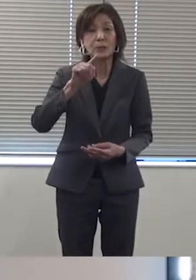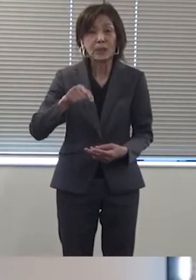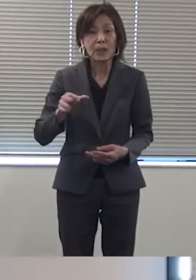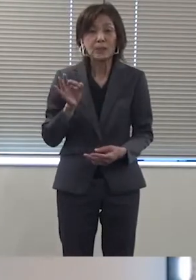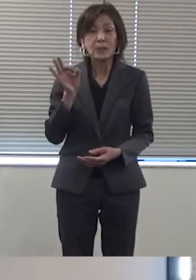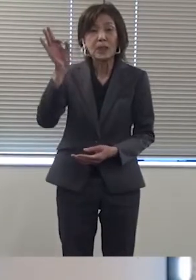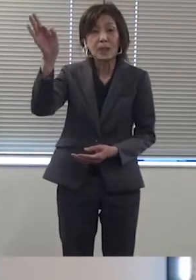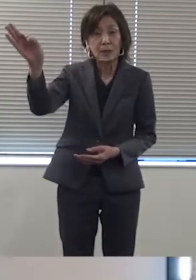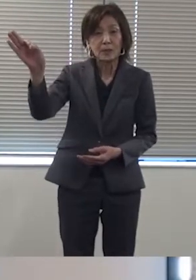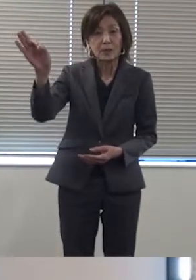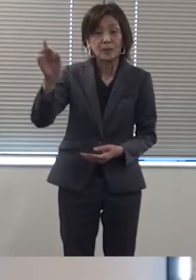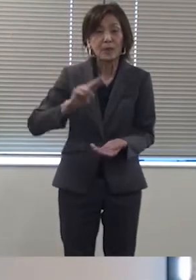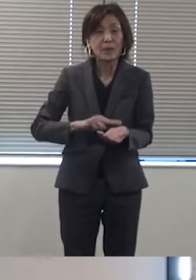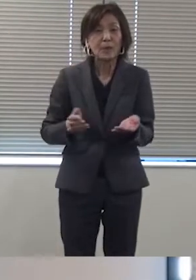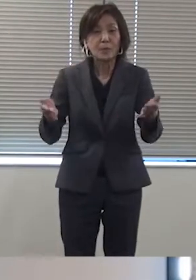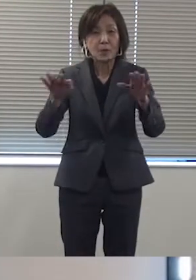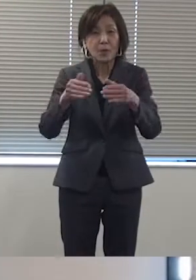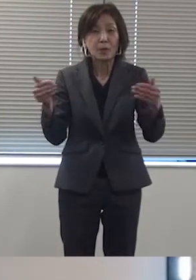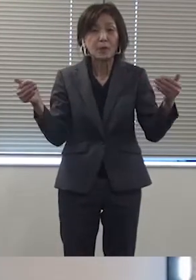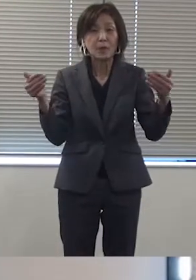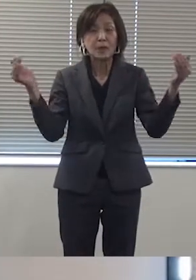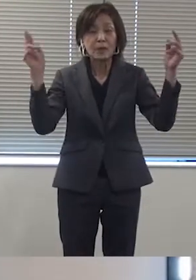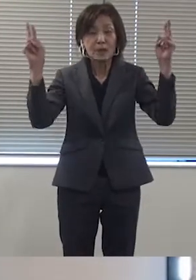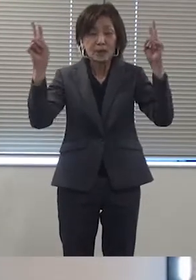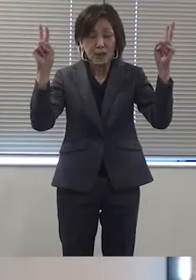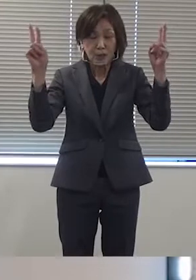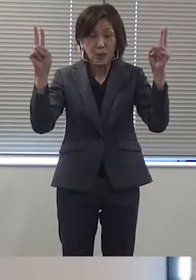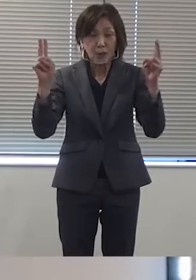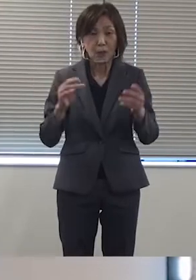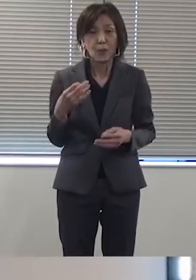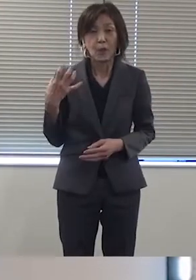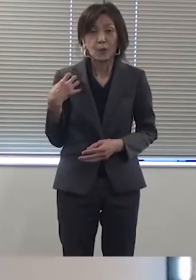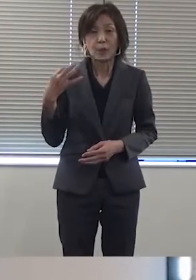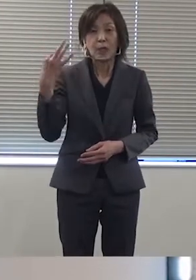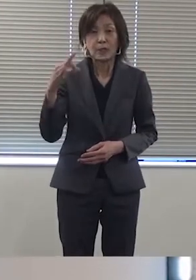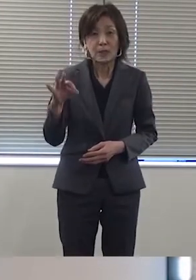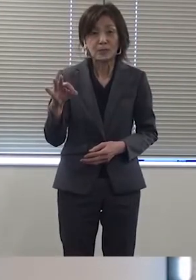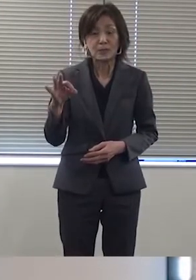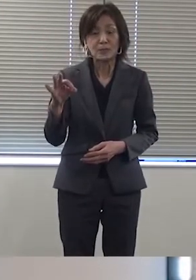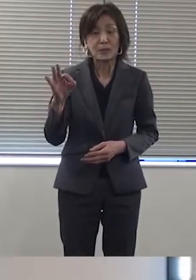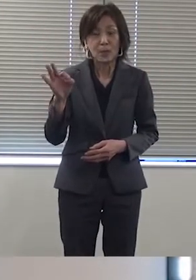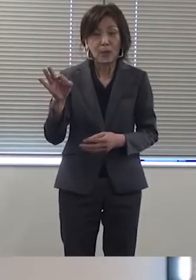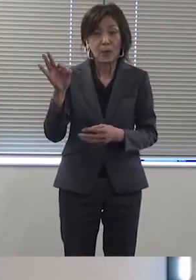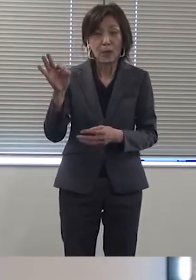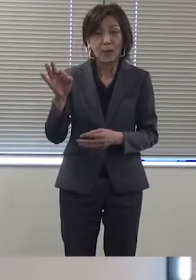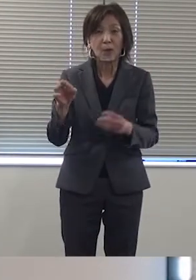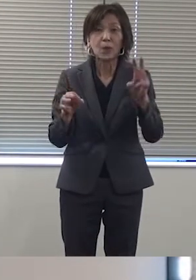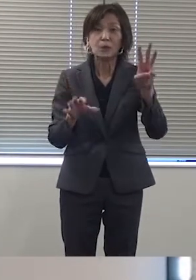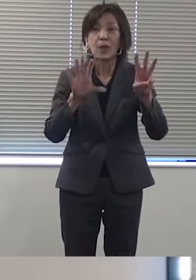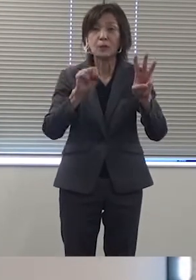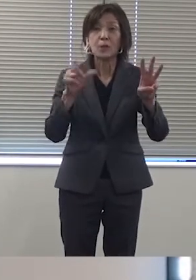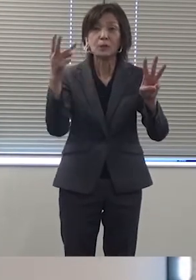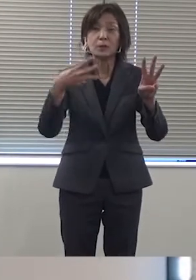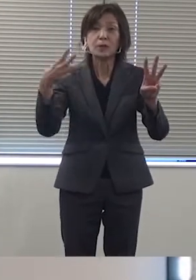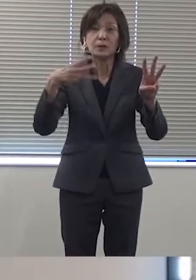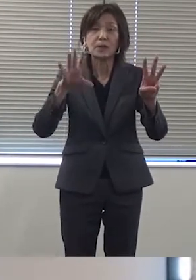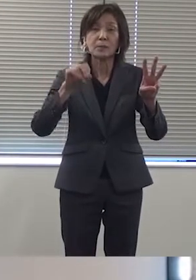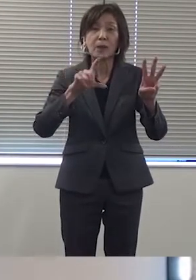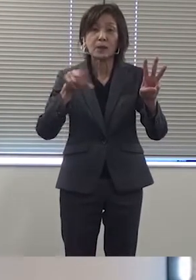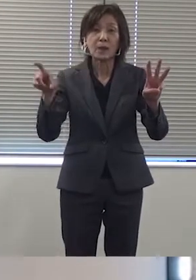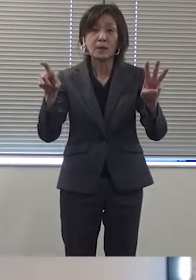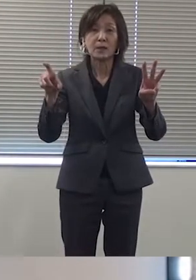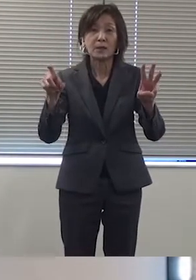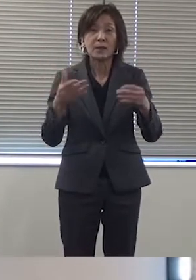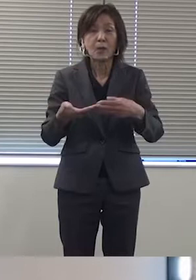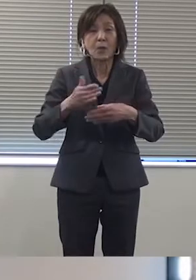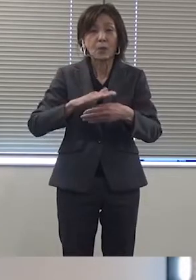養見込みに基づきます減額補正などで3億3000万円の補正を計上させていただいております。次のページをお願いいた